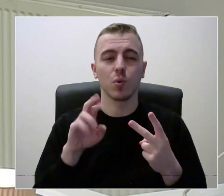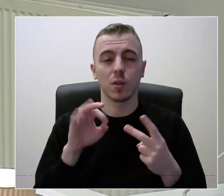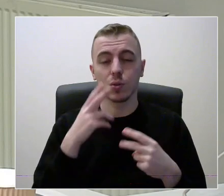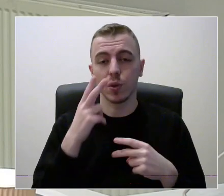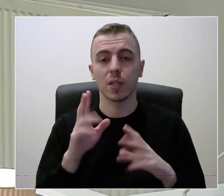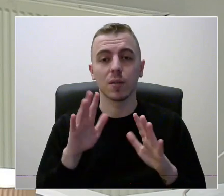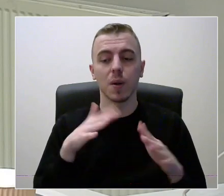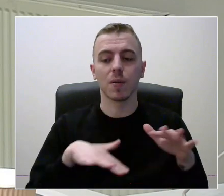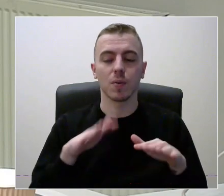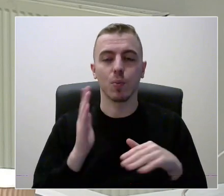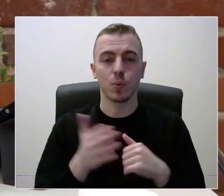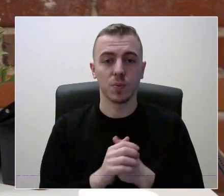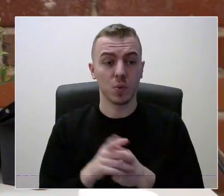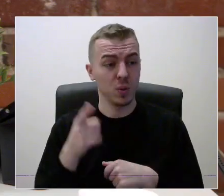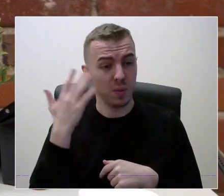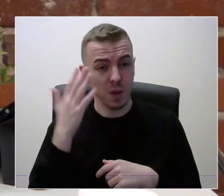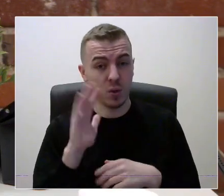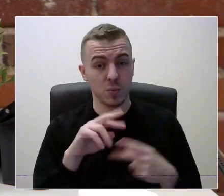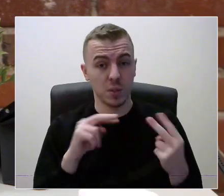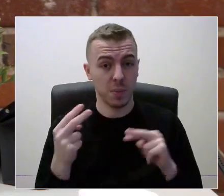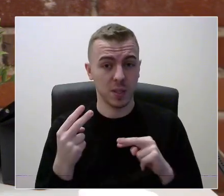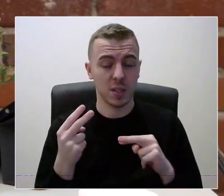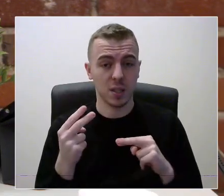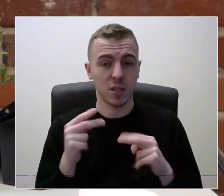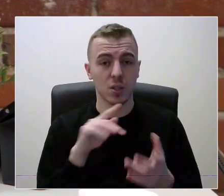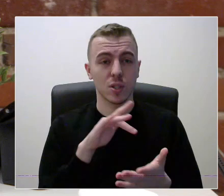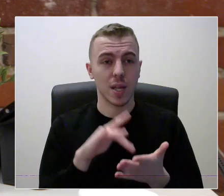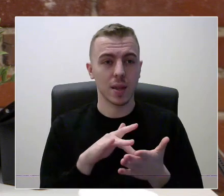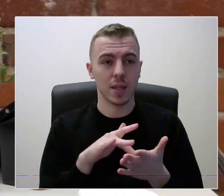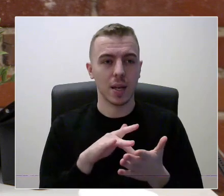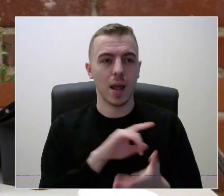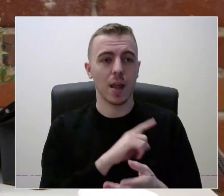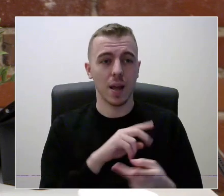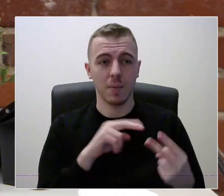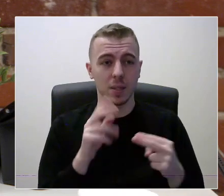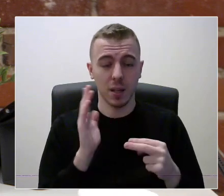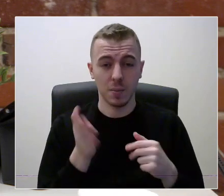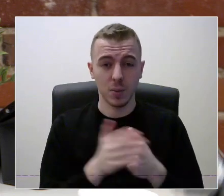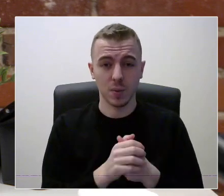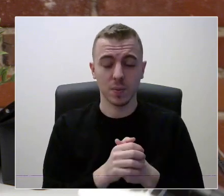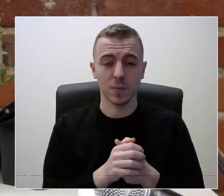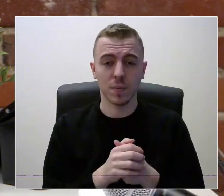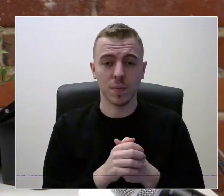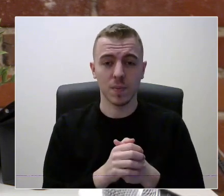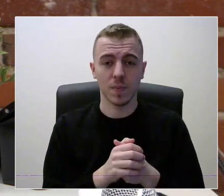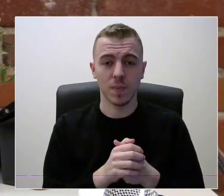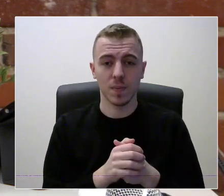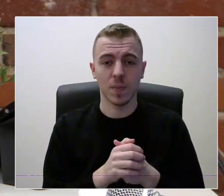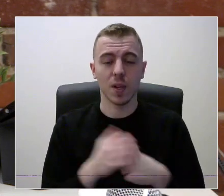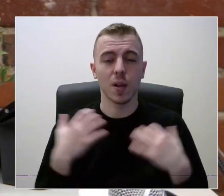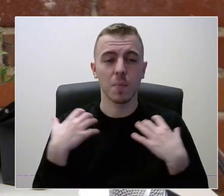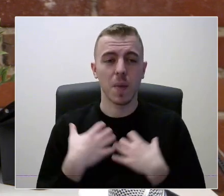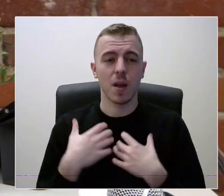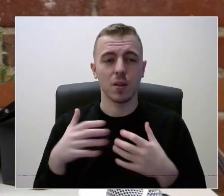susiklosti. Jūs manote, kad pasikeis tas vadinama iš centrinė jėga? Dinamika, bendra dinamika, gali pasikeisti. Kaip magnetas, ar ne? Meras kaip magnetas